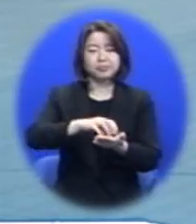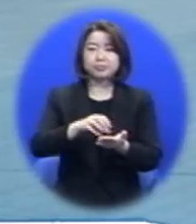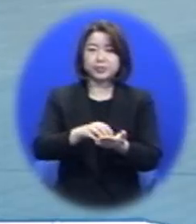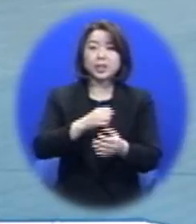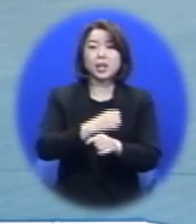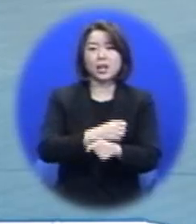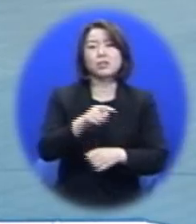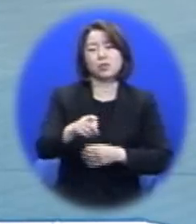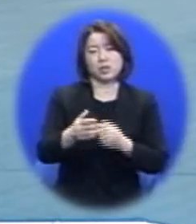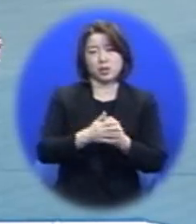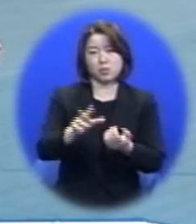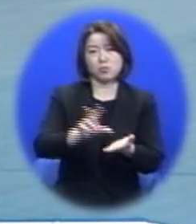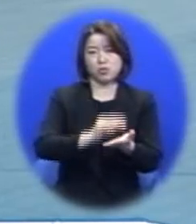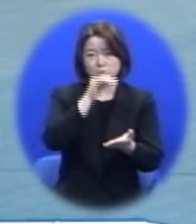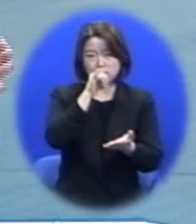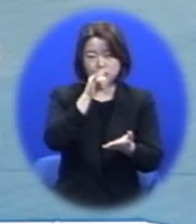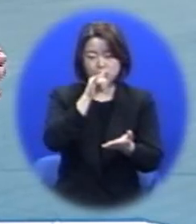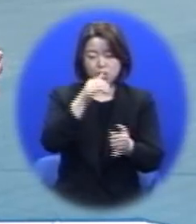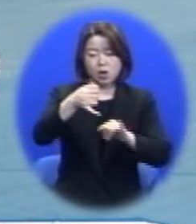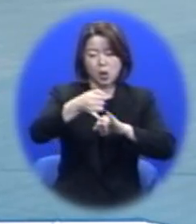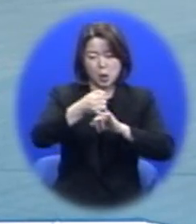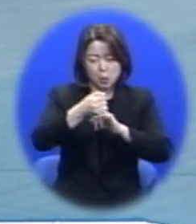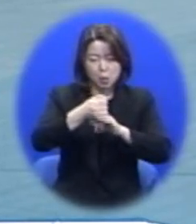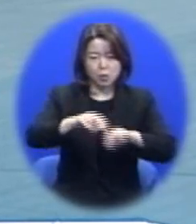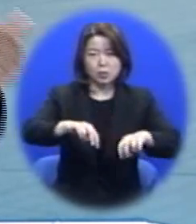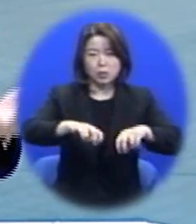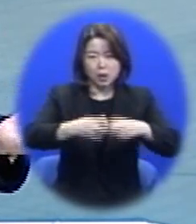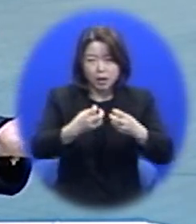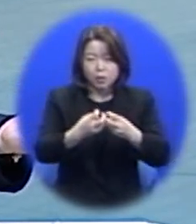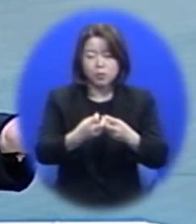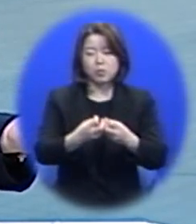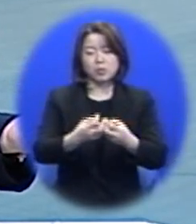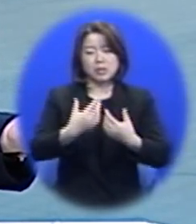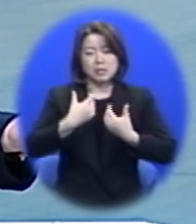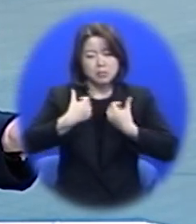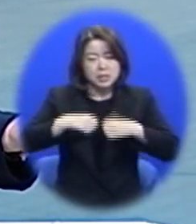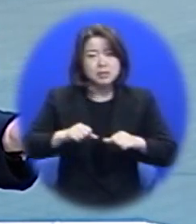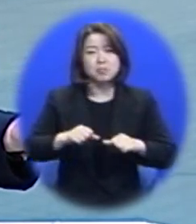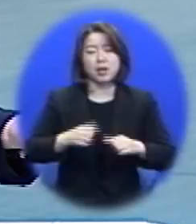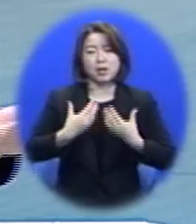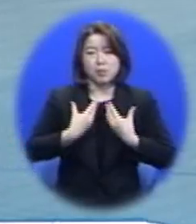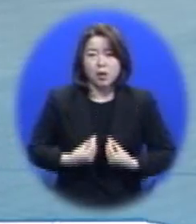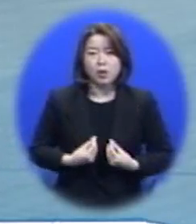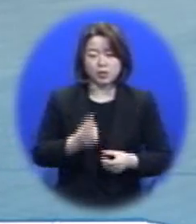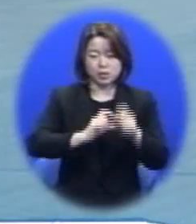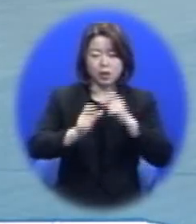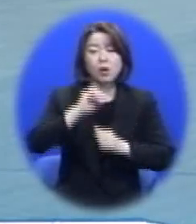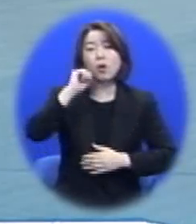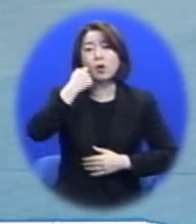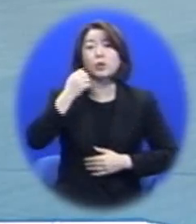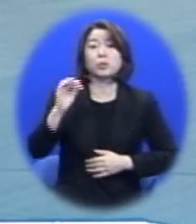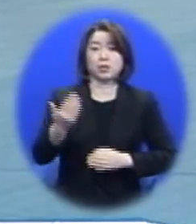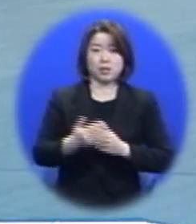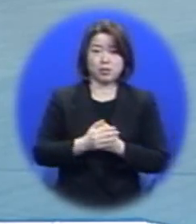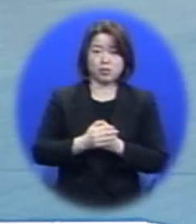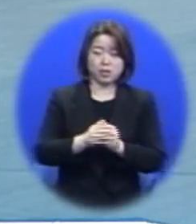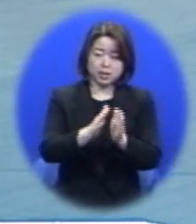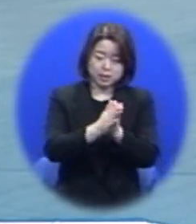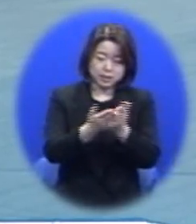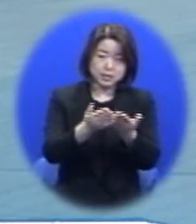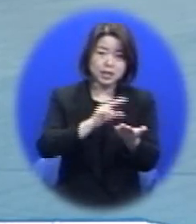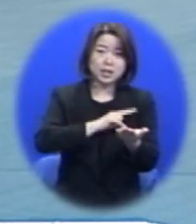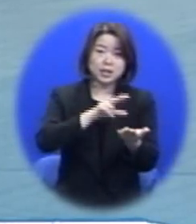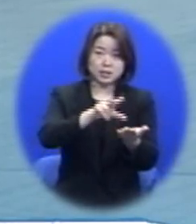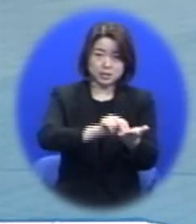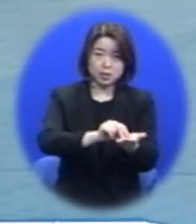하면 반드시 꺾어지고 실패하고 더 어려워지더라는 거예요. 그래서 그분이 책 제목으로